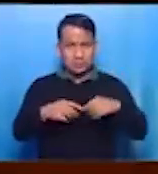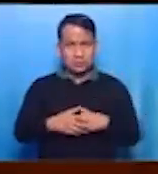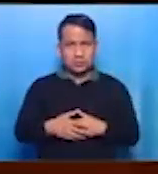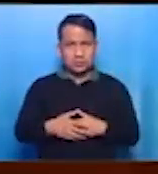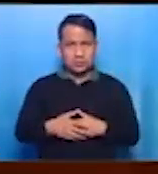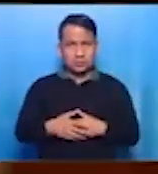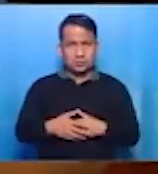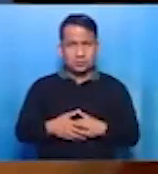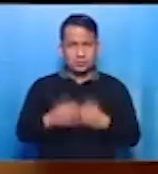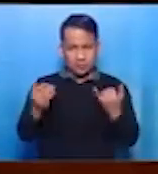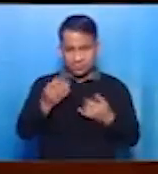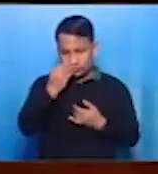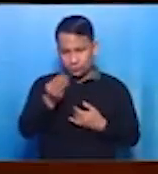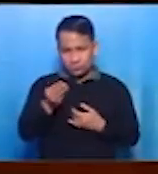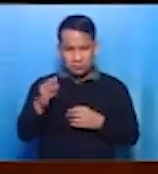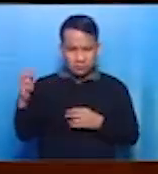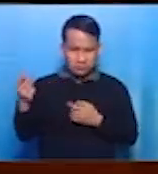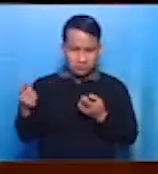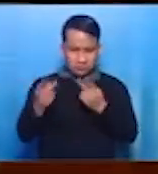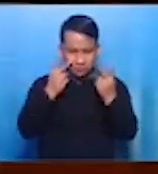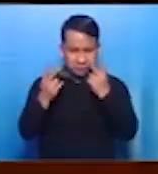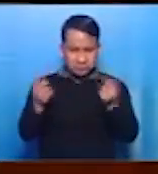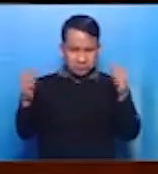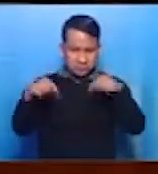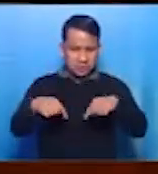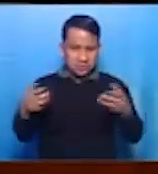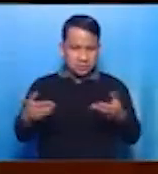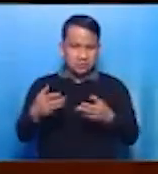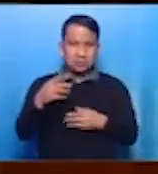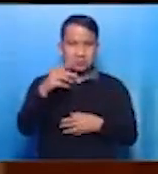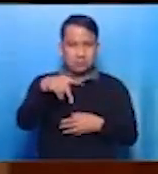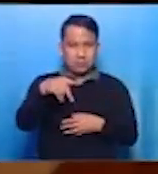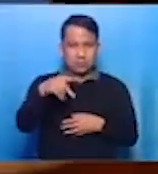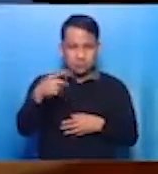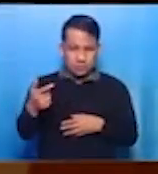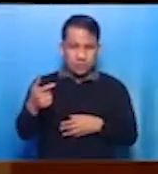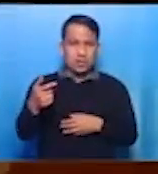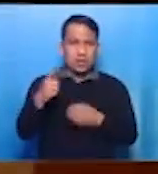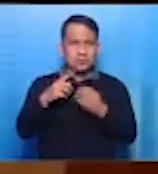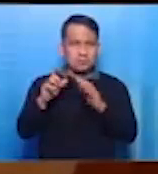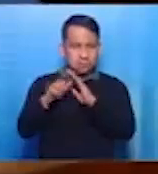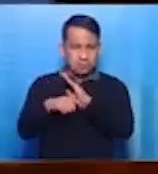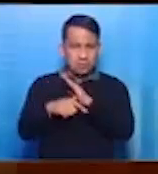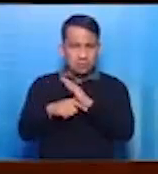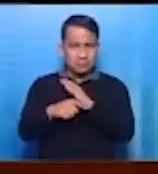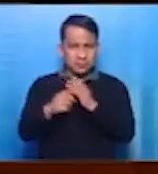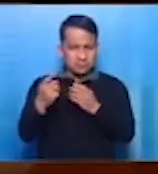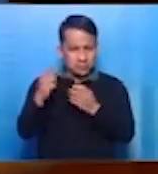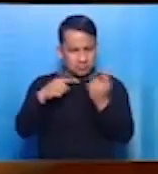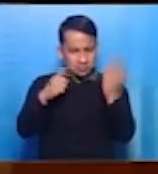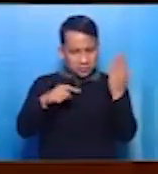Rabi, sa ngayon eh, kaunti pa rin lang naman yung mga turistang dumarayo nga rito sa Puerto Galera. Ganun pa man ay maya't maya ang pag-iikot